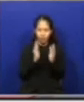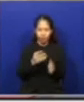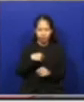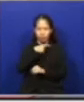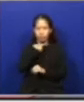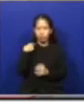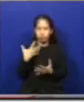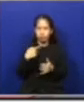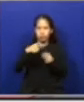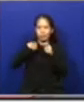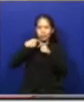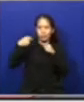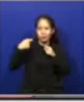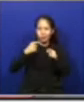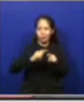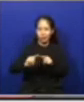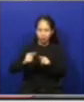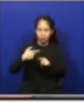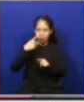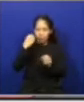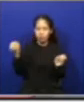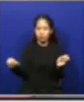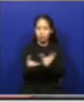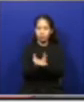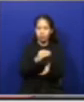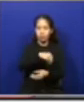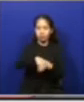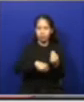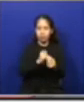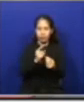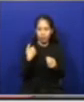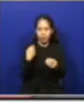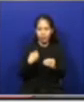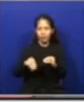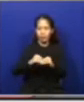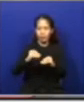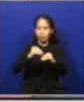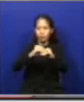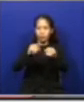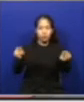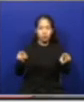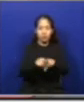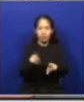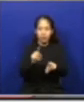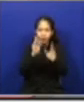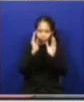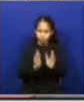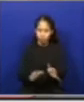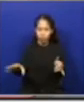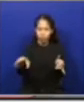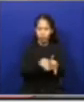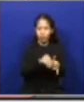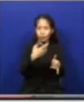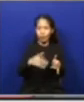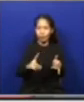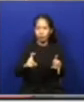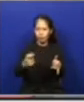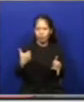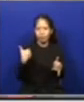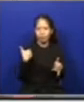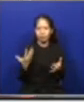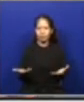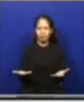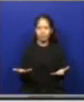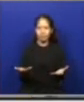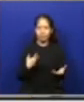ราะพิษเศรษฐกิจพุ่งขึ้นไม่ต่างกับจำนวนตัวเลขผู้เสียชีวิตจากโควิด-19วิกฤ